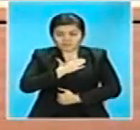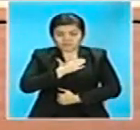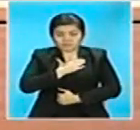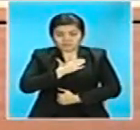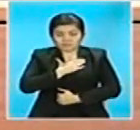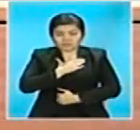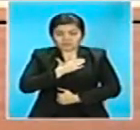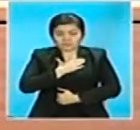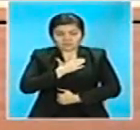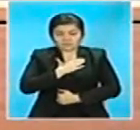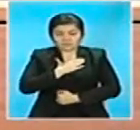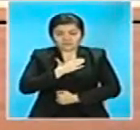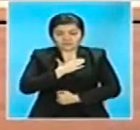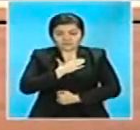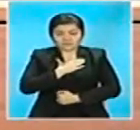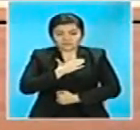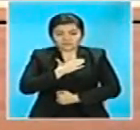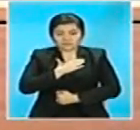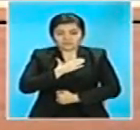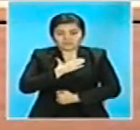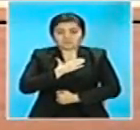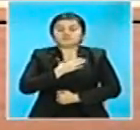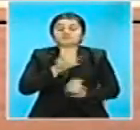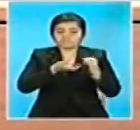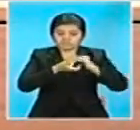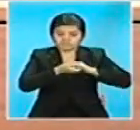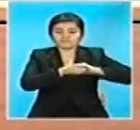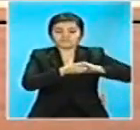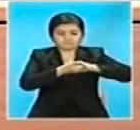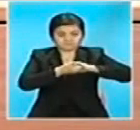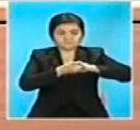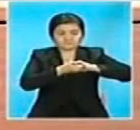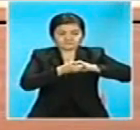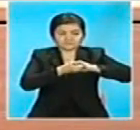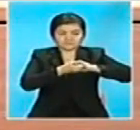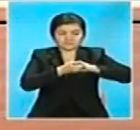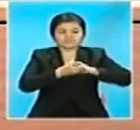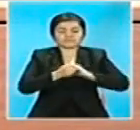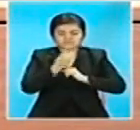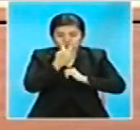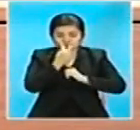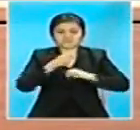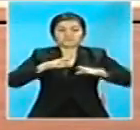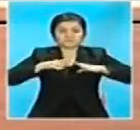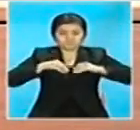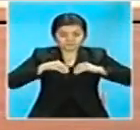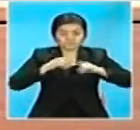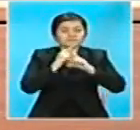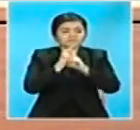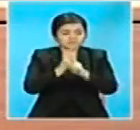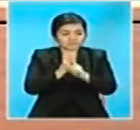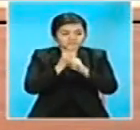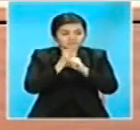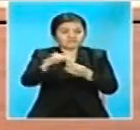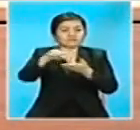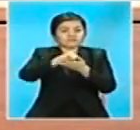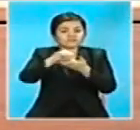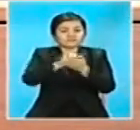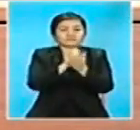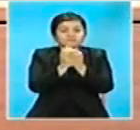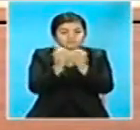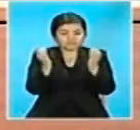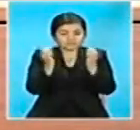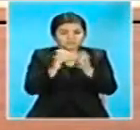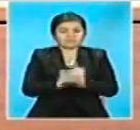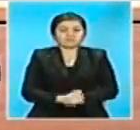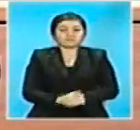ก็ให้ความร่วมมือแล้วครับแล้วก็เห็นด้วยเป็นอย่างยิ่งเพราะว่ากฎหมายสู